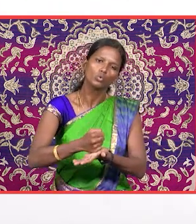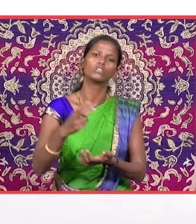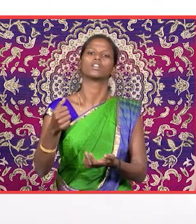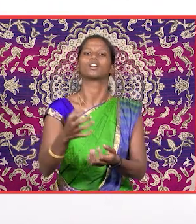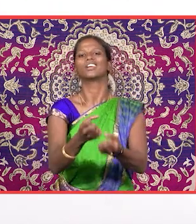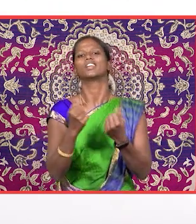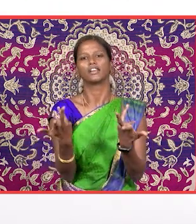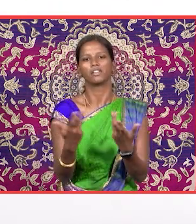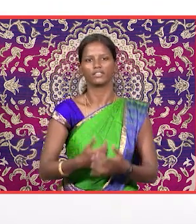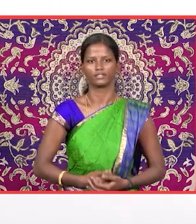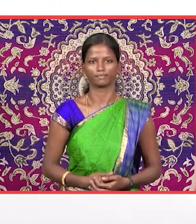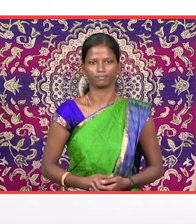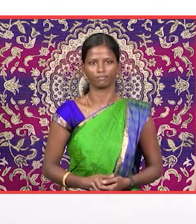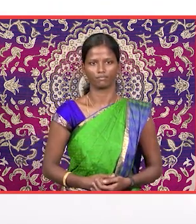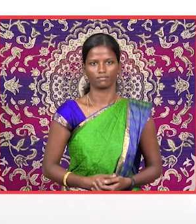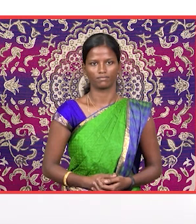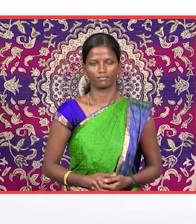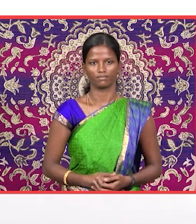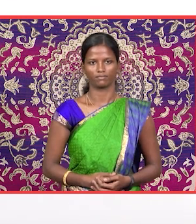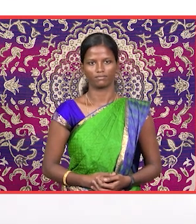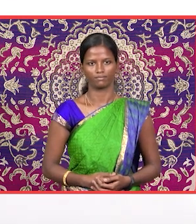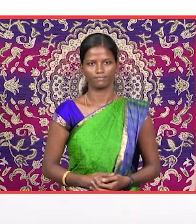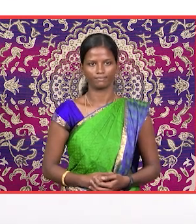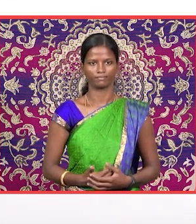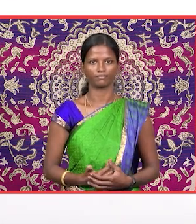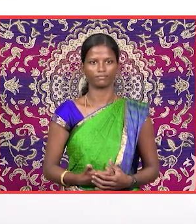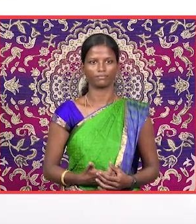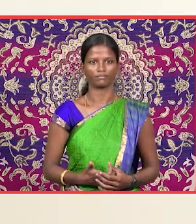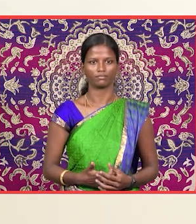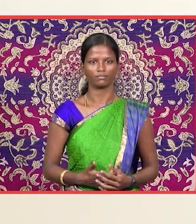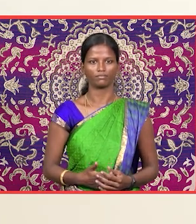தொகையுடைய சதவீதம் கொடுத்துட்டாங்க, தரகு தொகை எவ்வளோன்னு